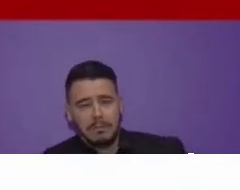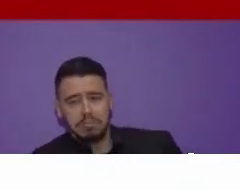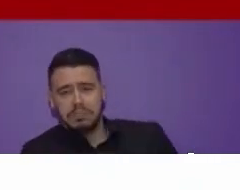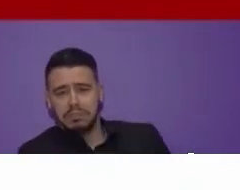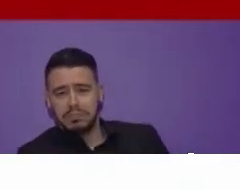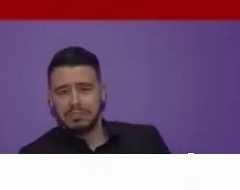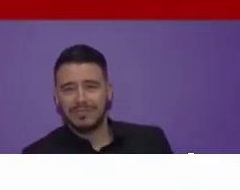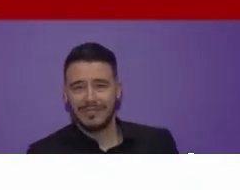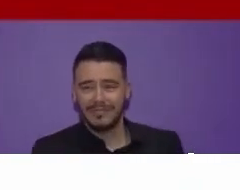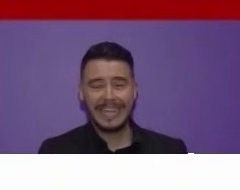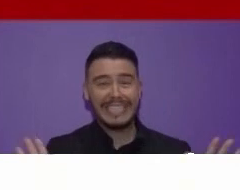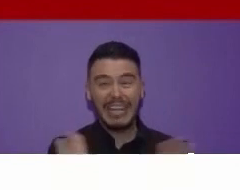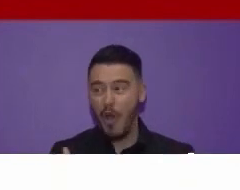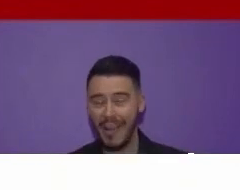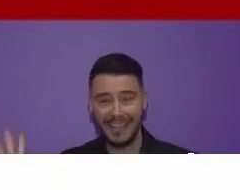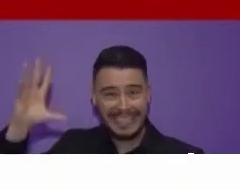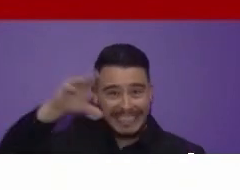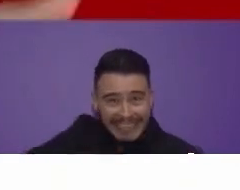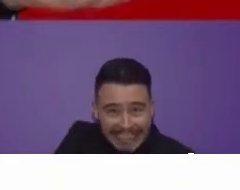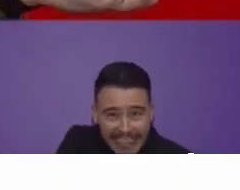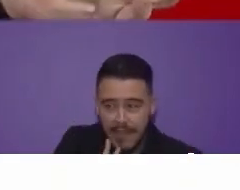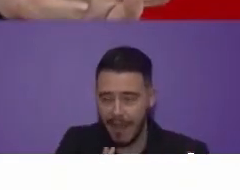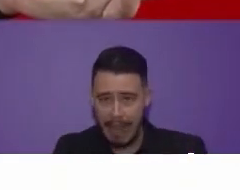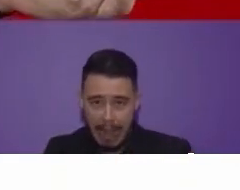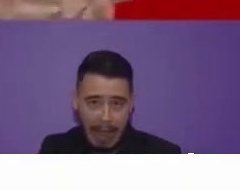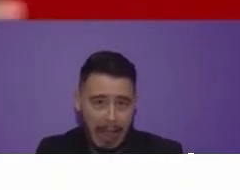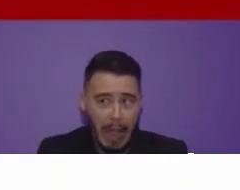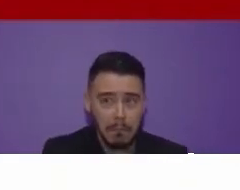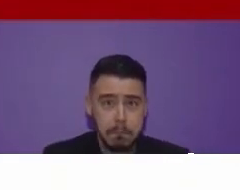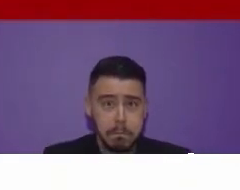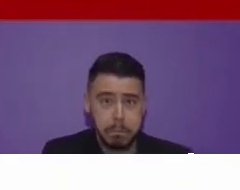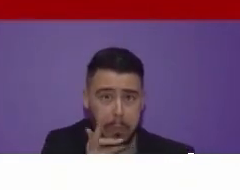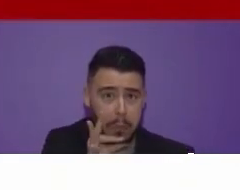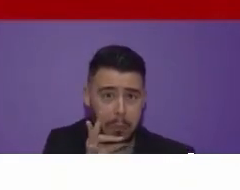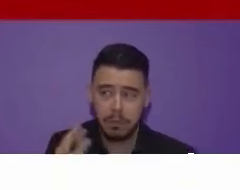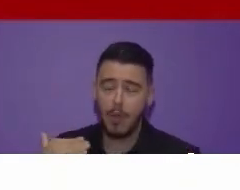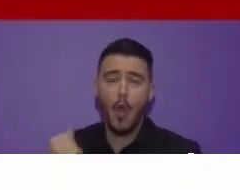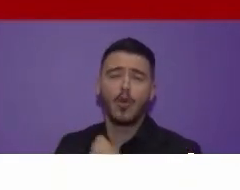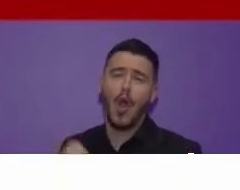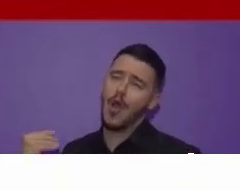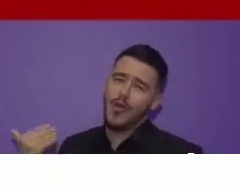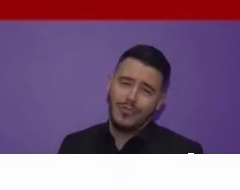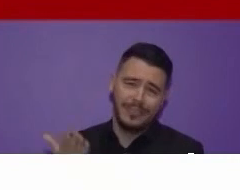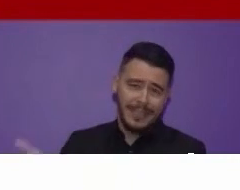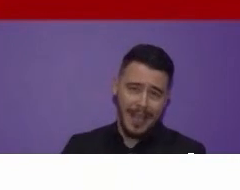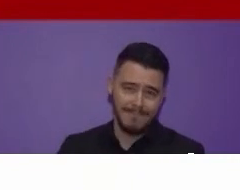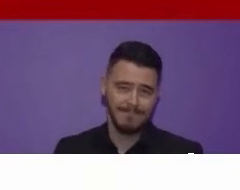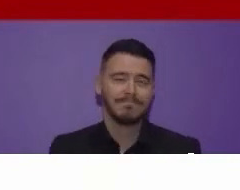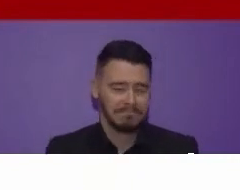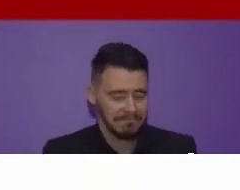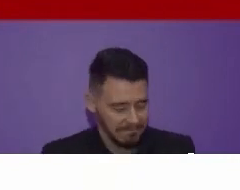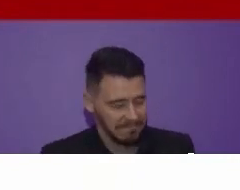μια τηλεοπτική αντιπαράθεση. Χθες αποδείχθηκε ότι μάλλον οι επικοινωνιολόγοι του είχαν